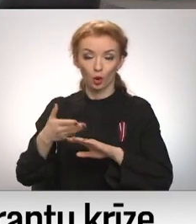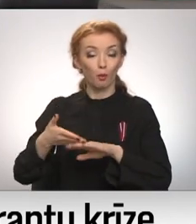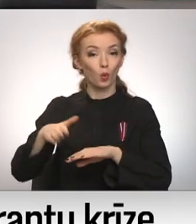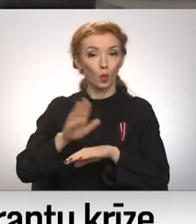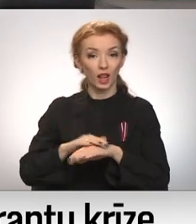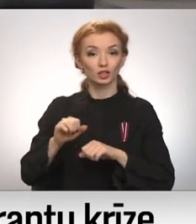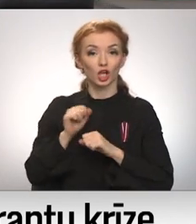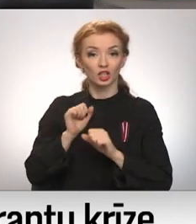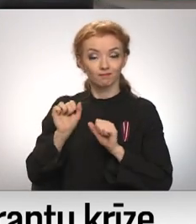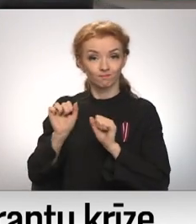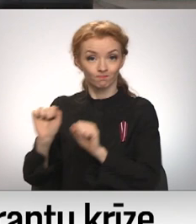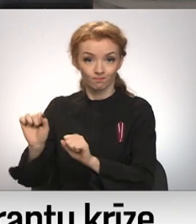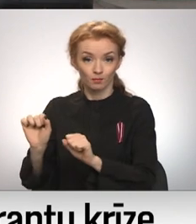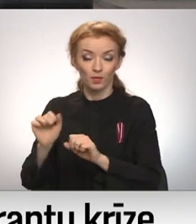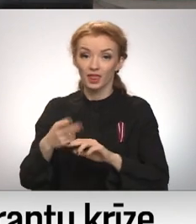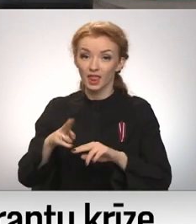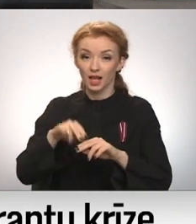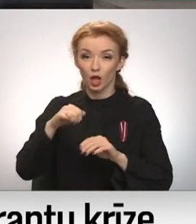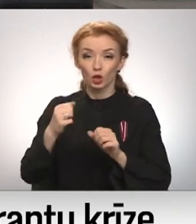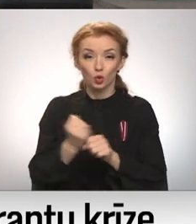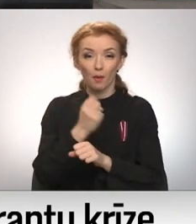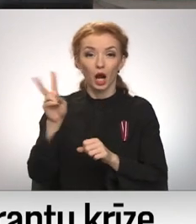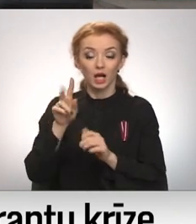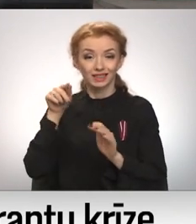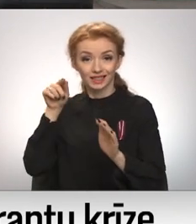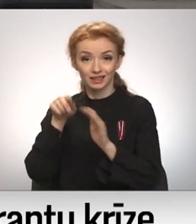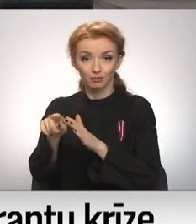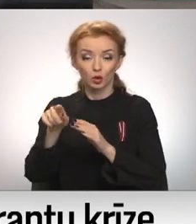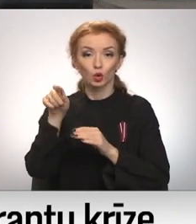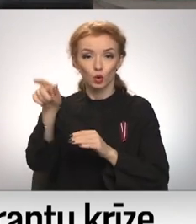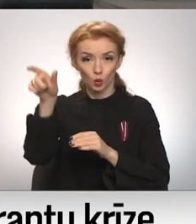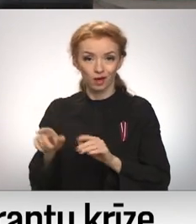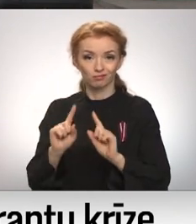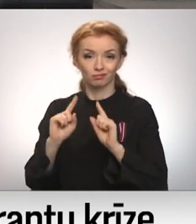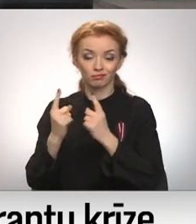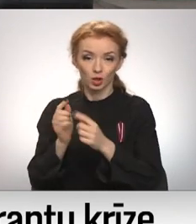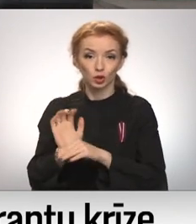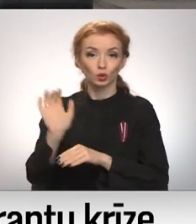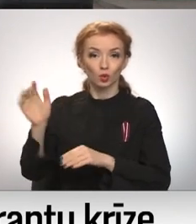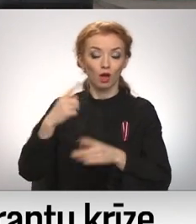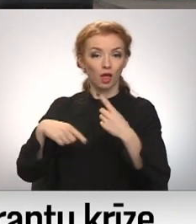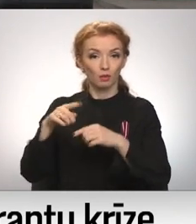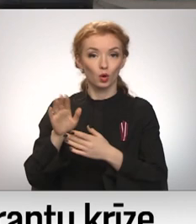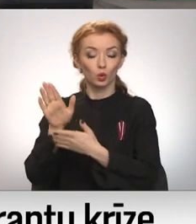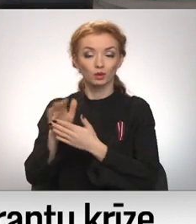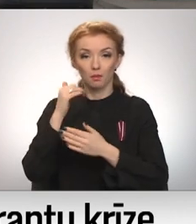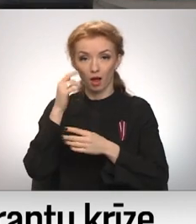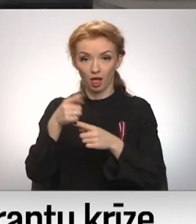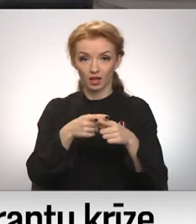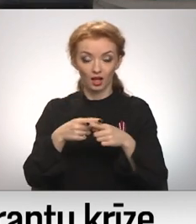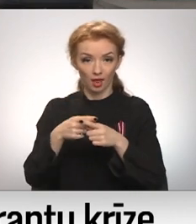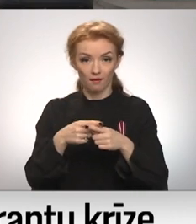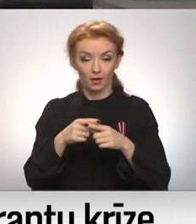cenšas atturēt no tā. Tad, ja kādam izdodas izbēgt, tos mēģina noķert un sūtīt atpakaļ uz Baltkrievijas